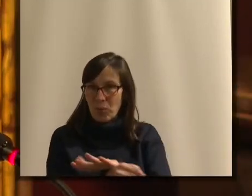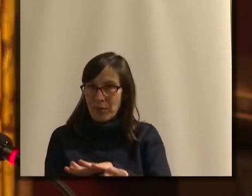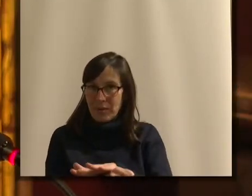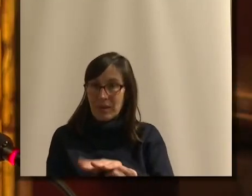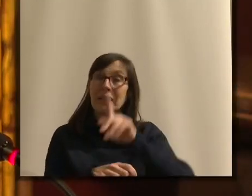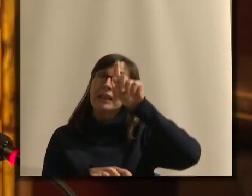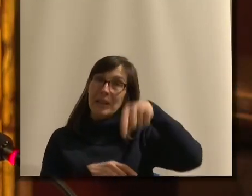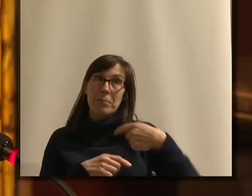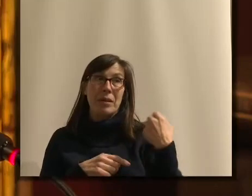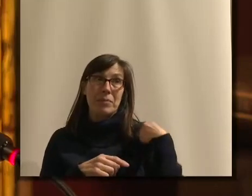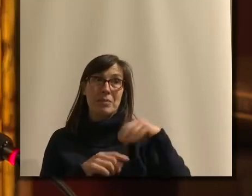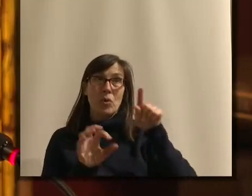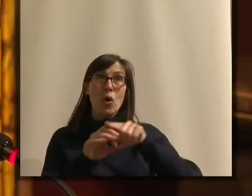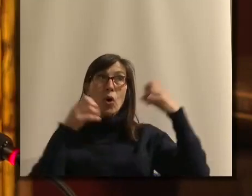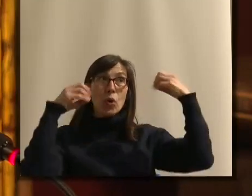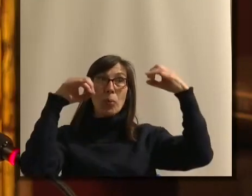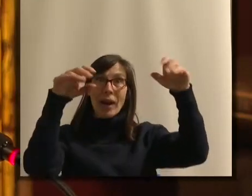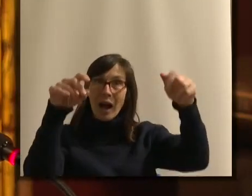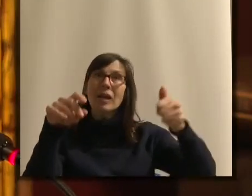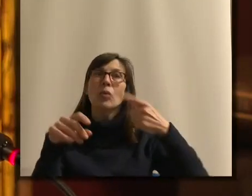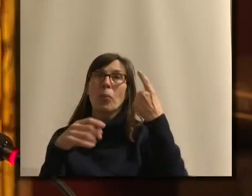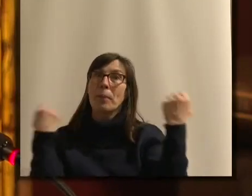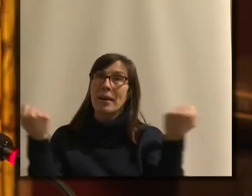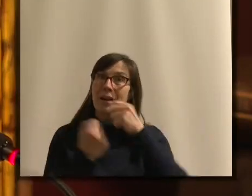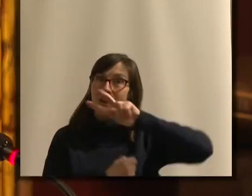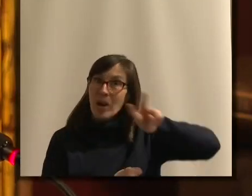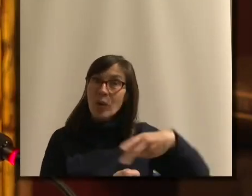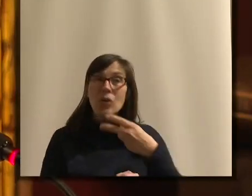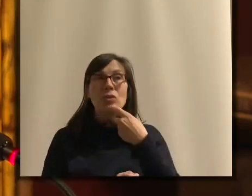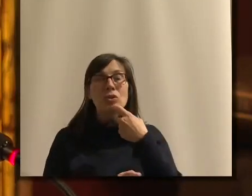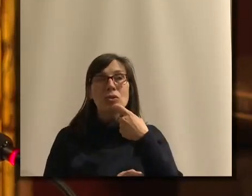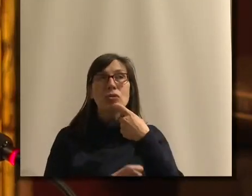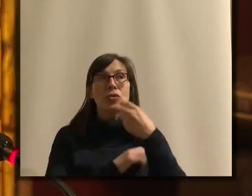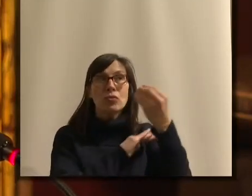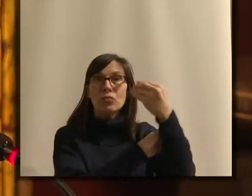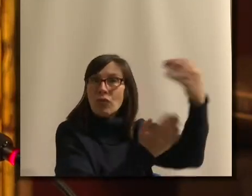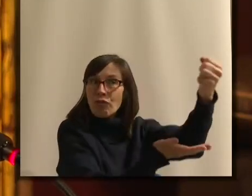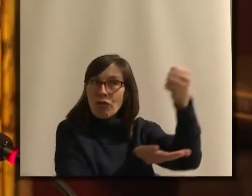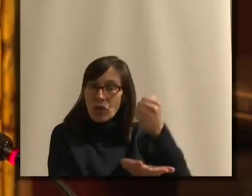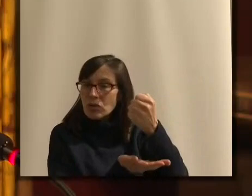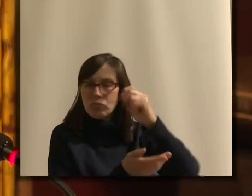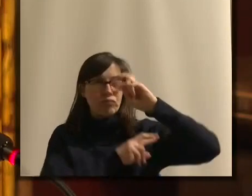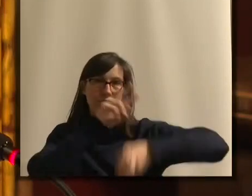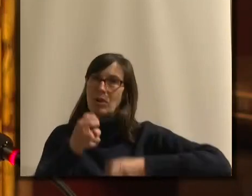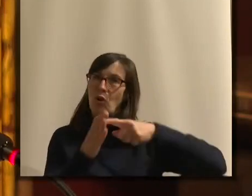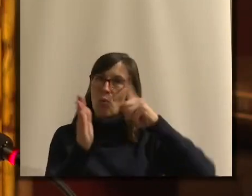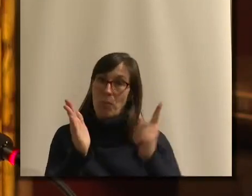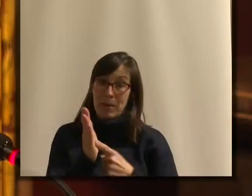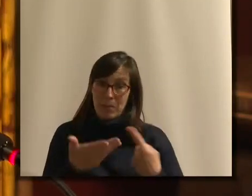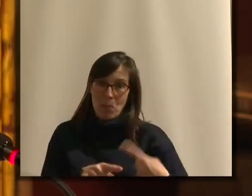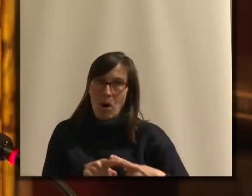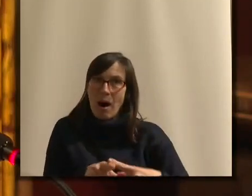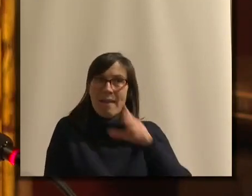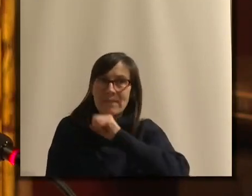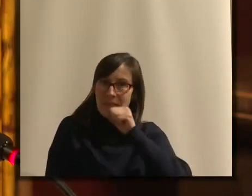d'enllumenat que em feia referència a la regidora, doncs també aquest 1.000.000 d'euros que hem aconseguit per renovar tot l'enllumenat de cop, per tant també ho fem tot de cop perquè hi ha